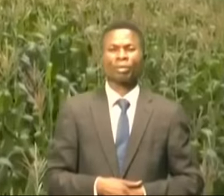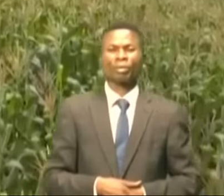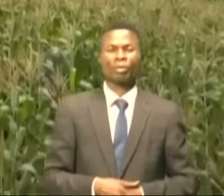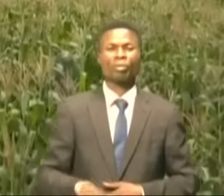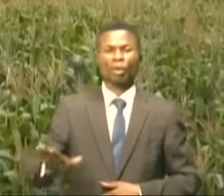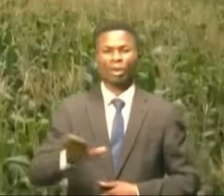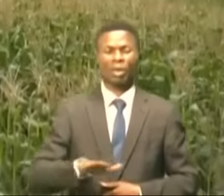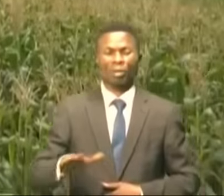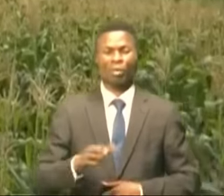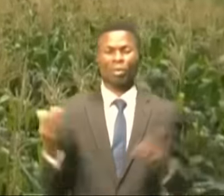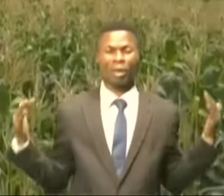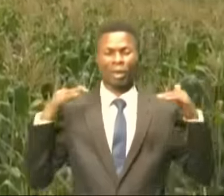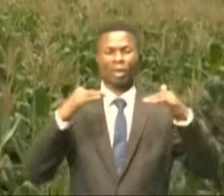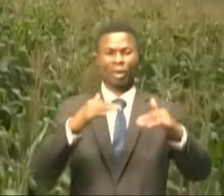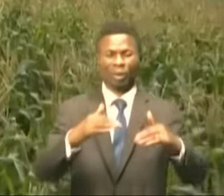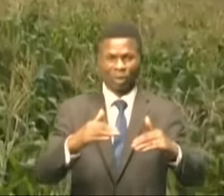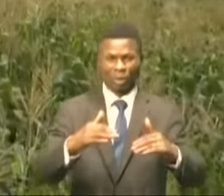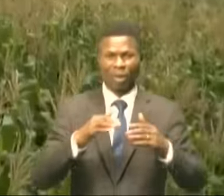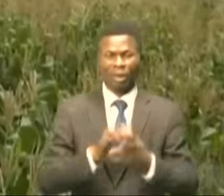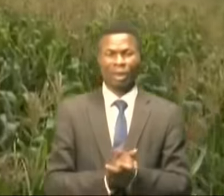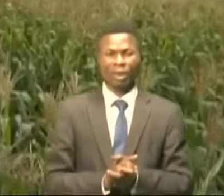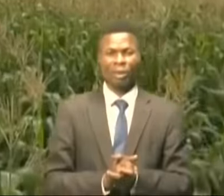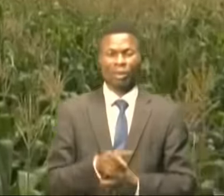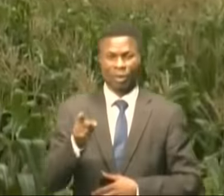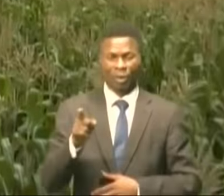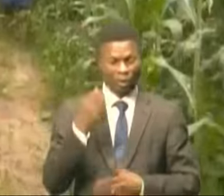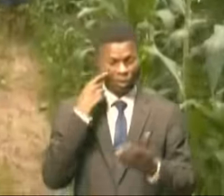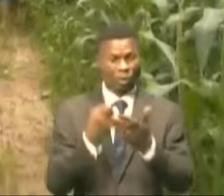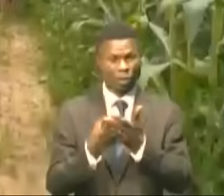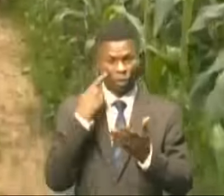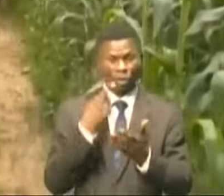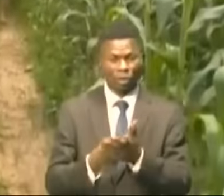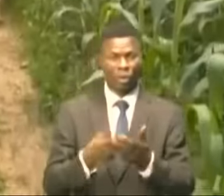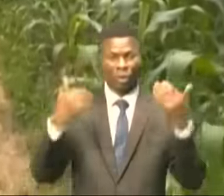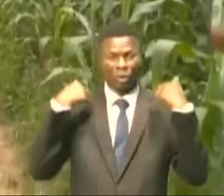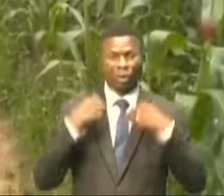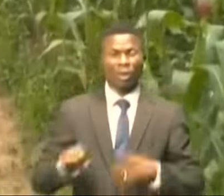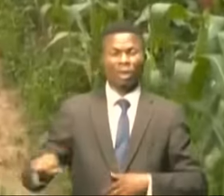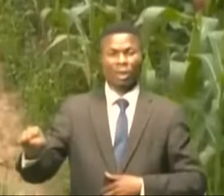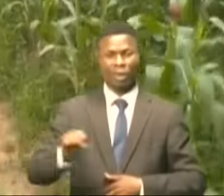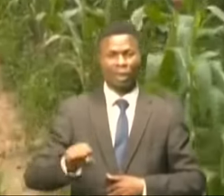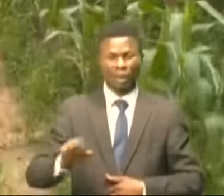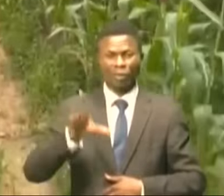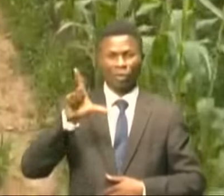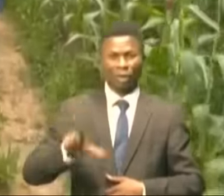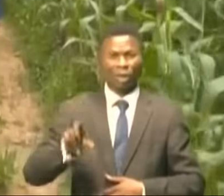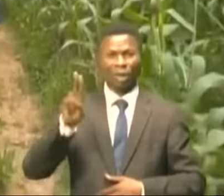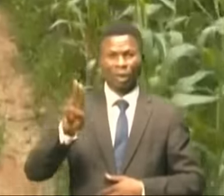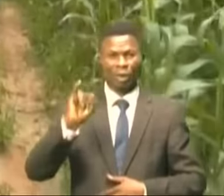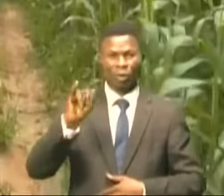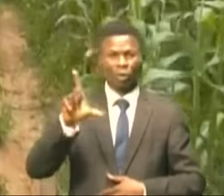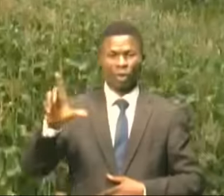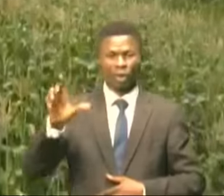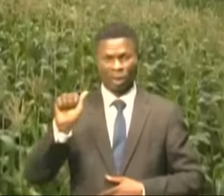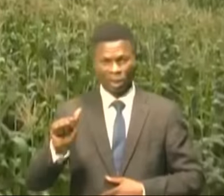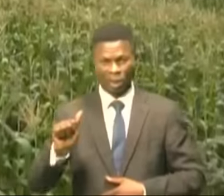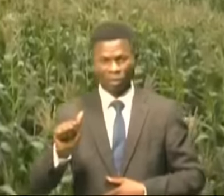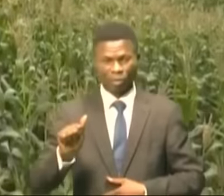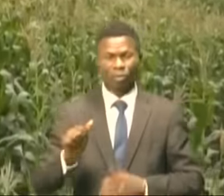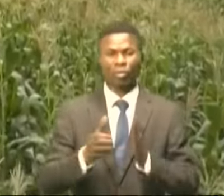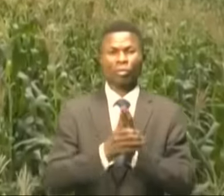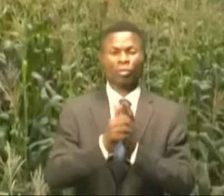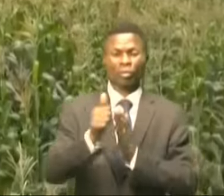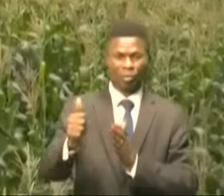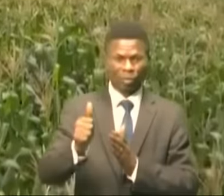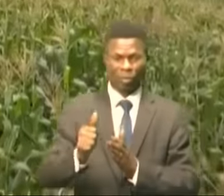pays désertique de la sous-région Nounou Riche, constate la chef de secteur de l'Uilou, Betty Kiando Katoke. Le qualificatif